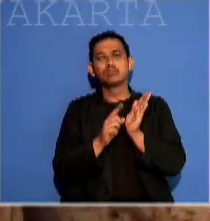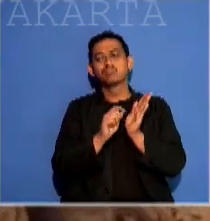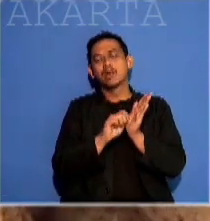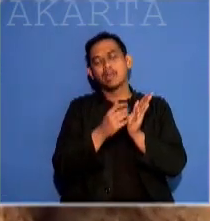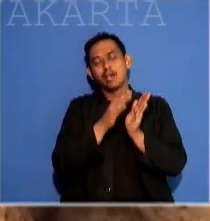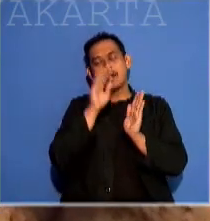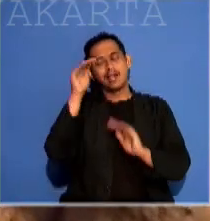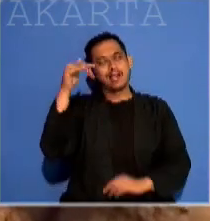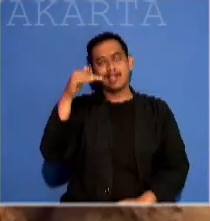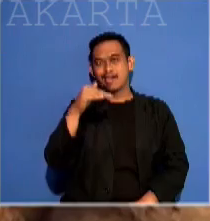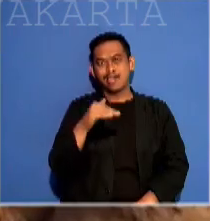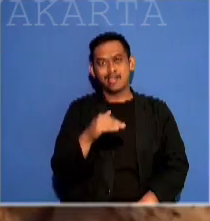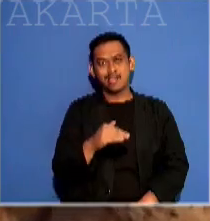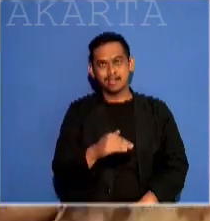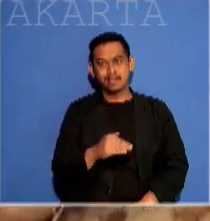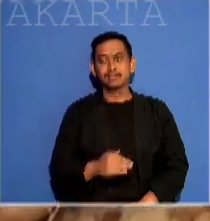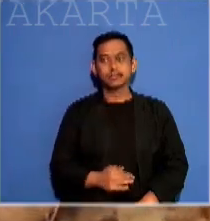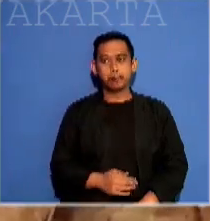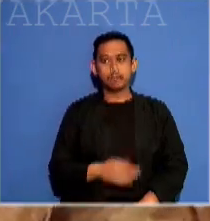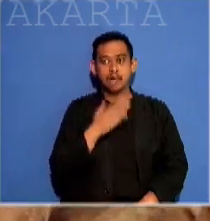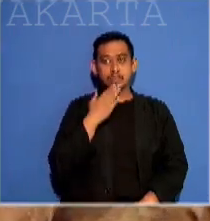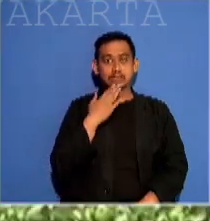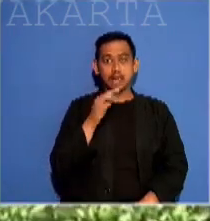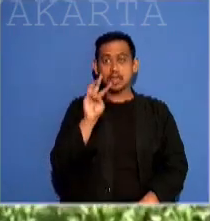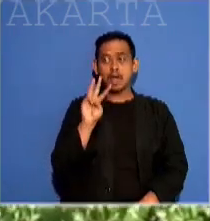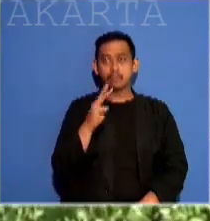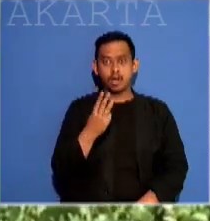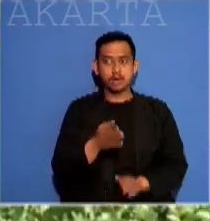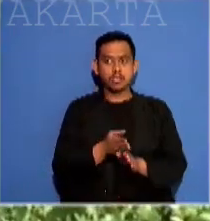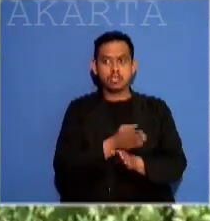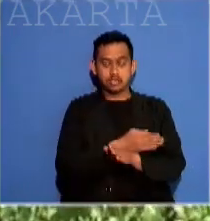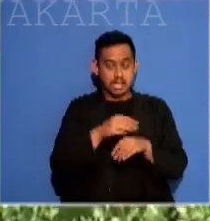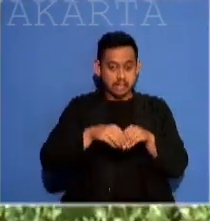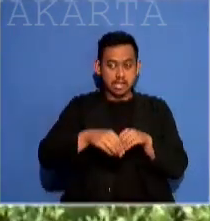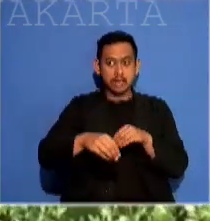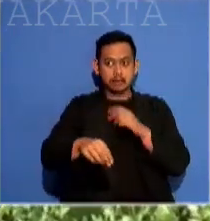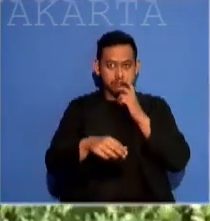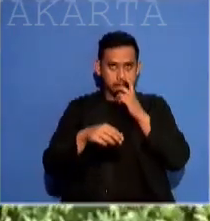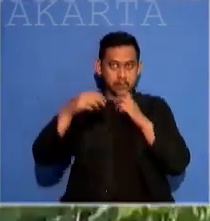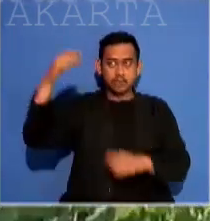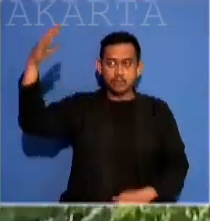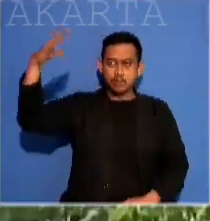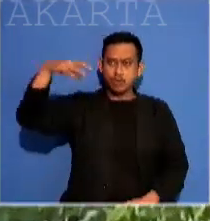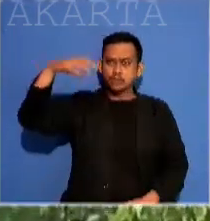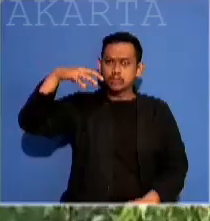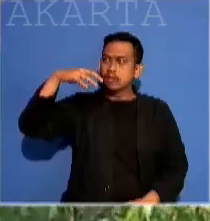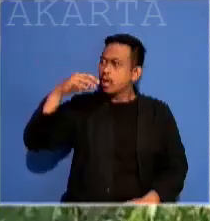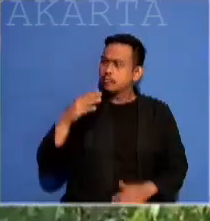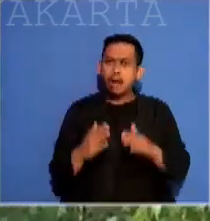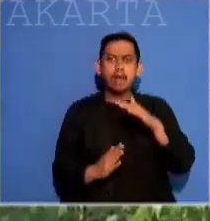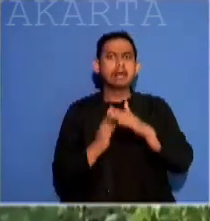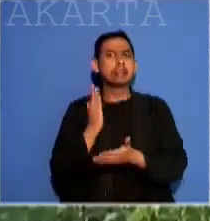ngandharaken Jawa ingkang mandhap namung ing 3 wulan ing purwakaning nanem, saksampunipun menika Jawa ingkang mandhap boten ajek, kepara malah